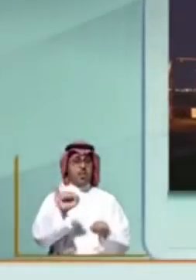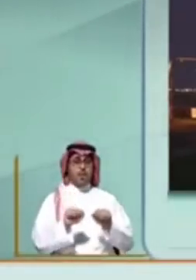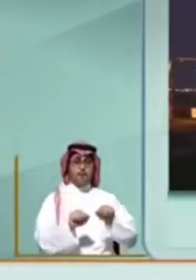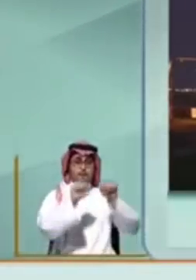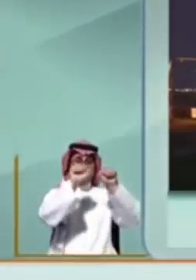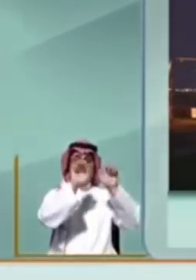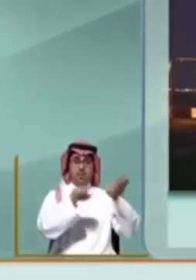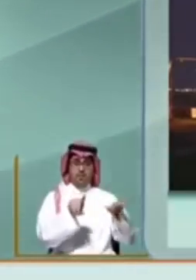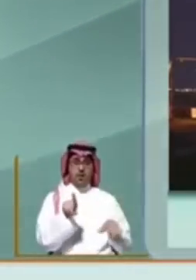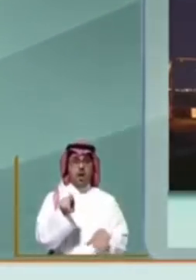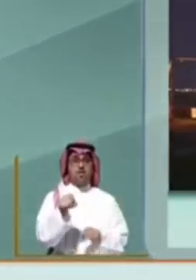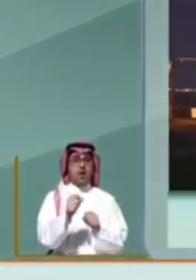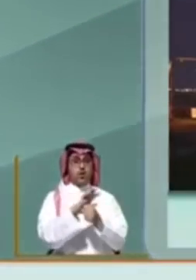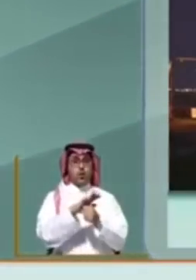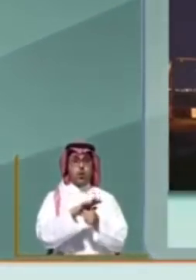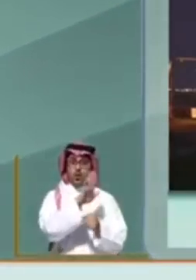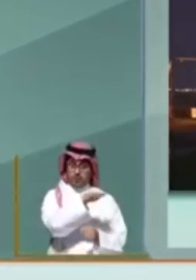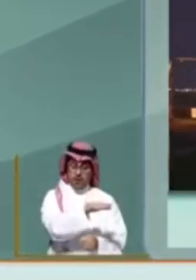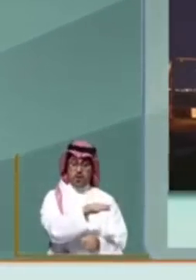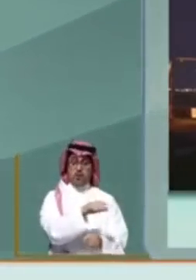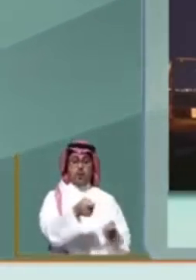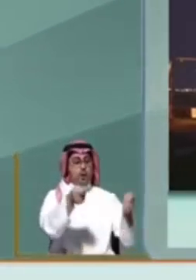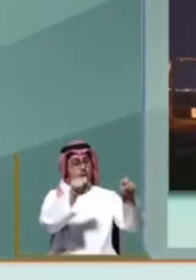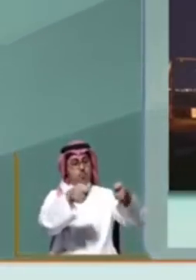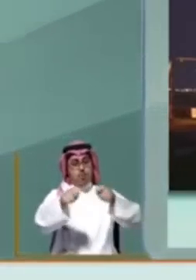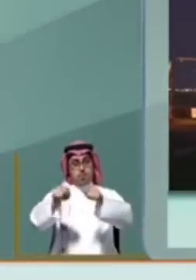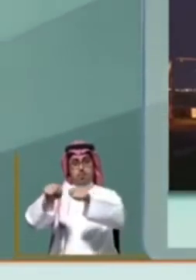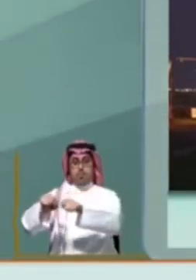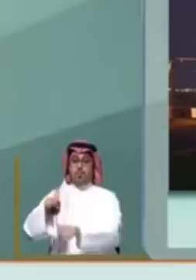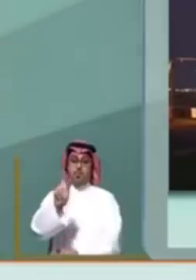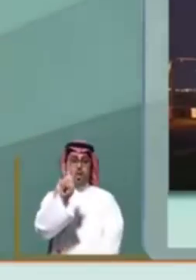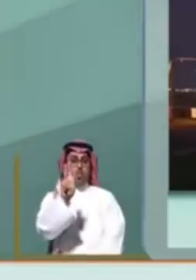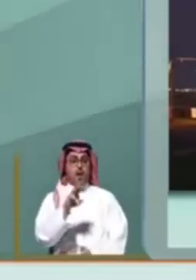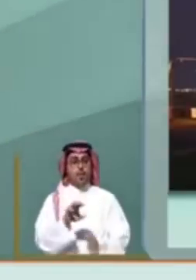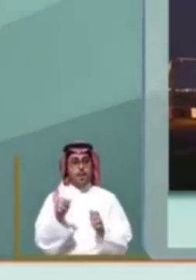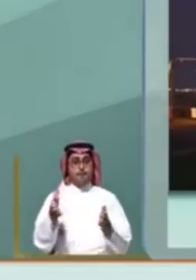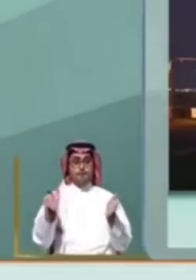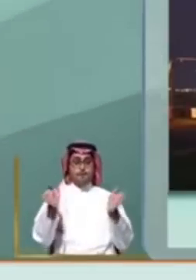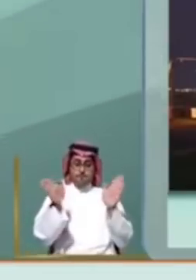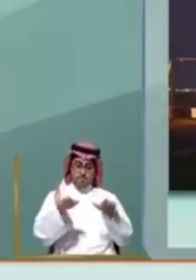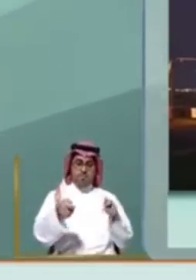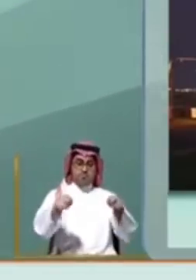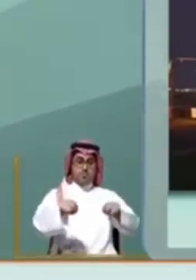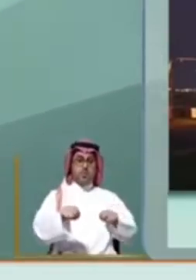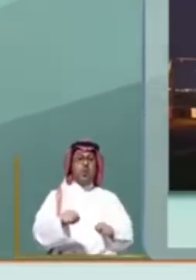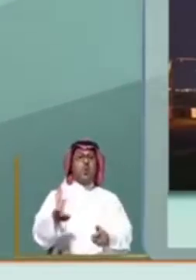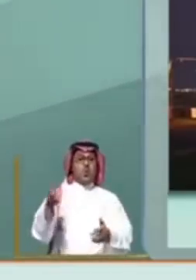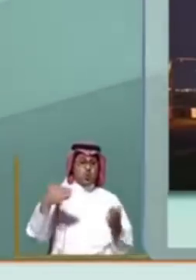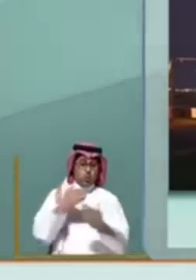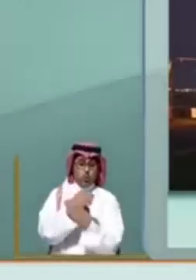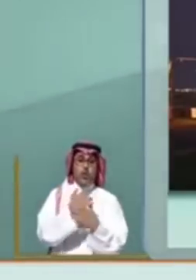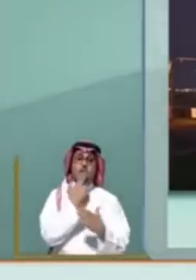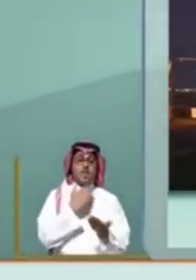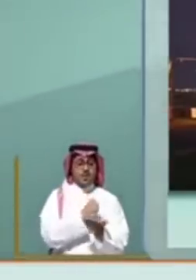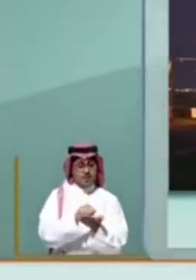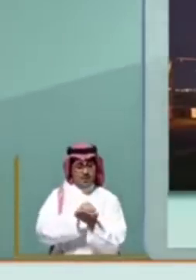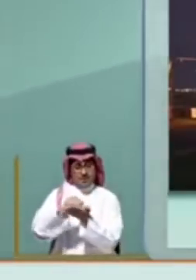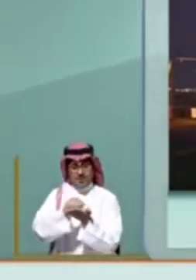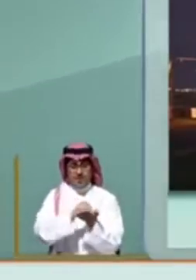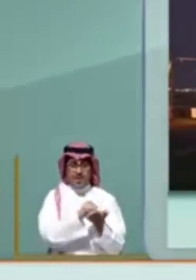حالات إصابة فيروس كورونا وتم إغلاقها احترازيا وتكثيف أعمال الرش والتعقيم لتلك